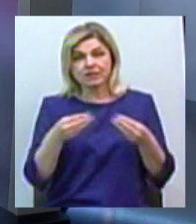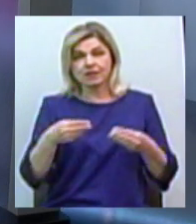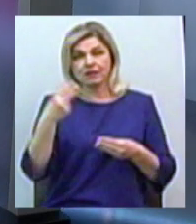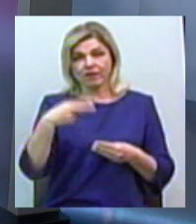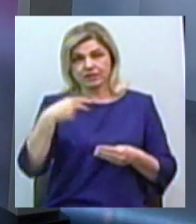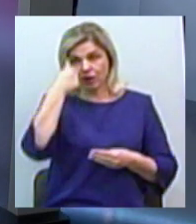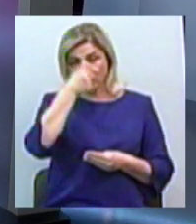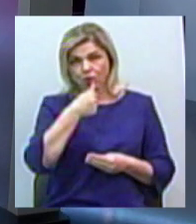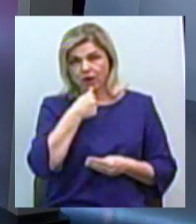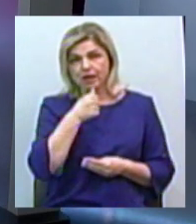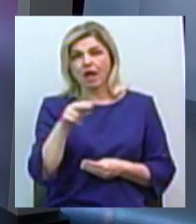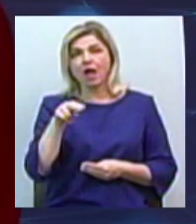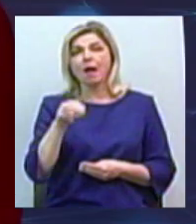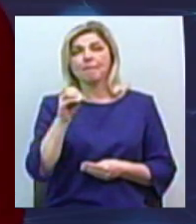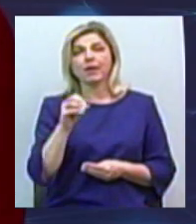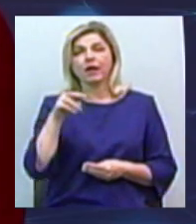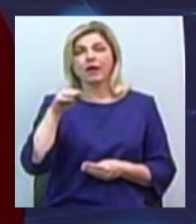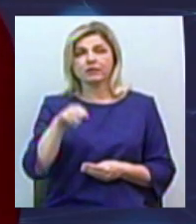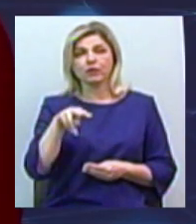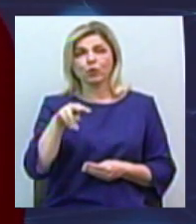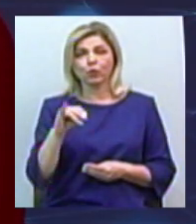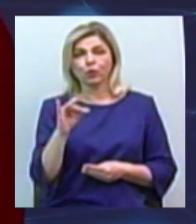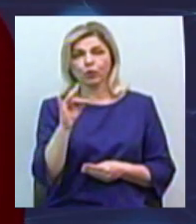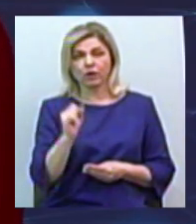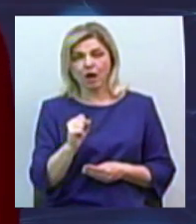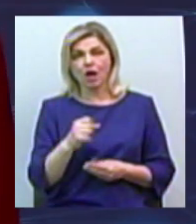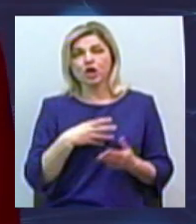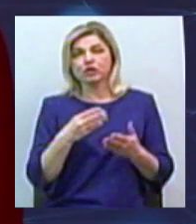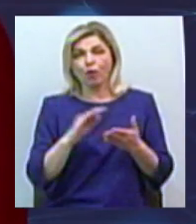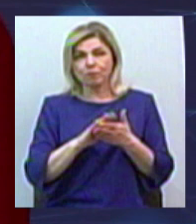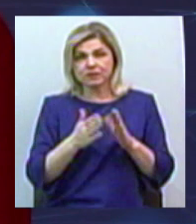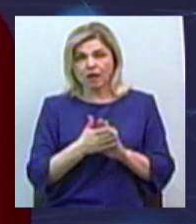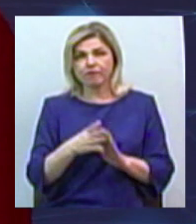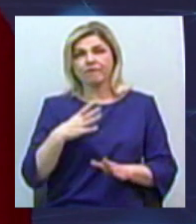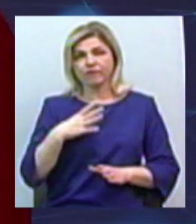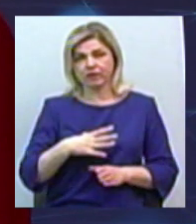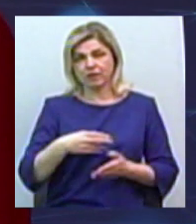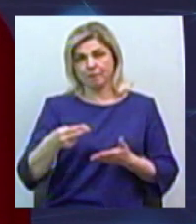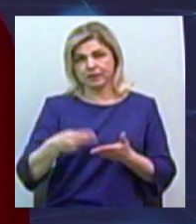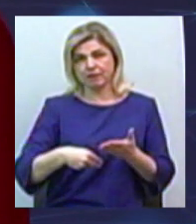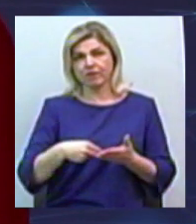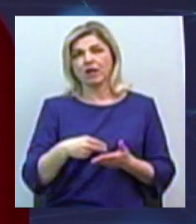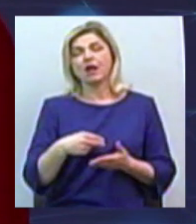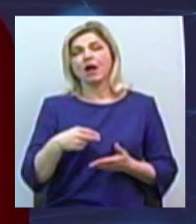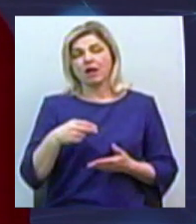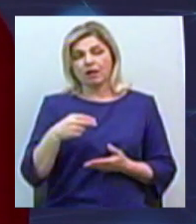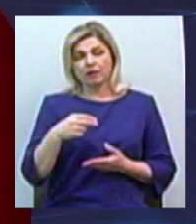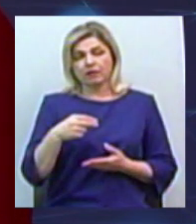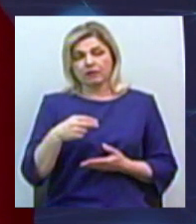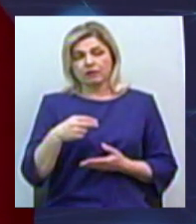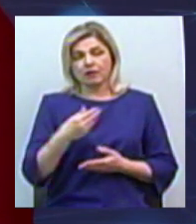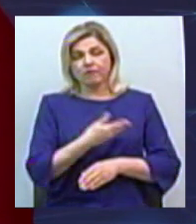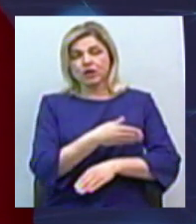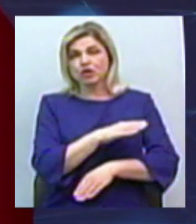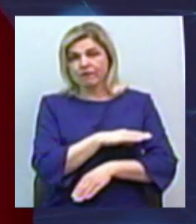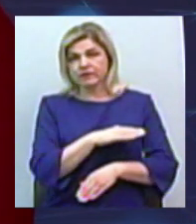вже Сімон Петлюра, знову ж таки, під тиском зовнішніх обставин, він змушений був фактично підписати Варшавський договір, да,